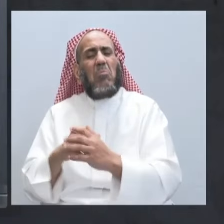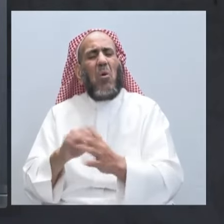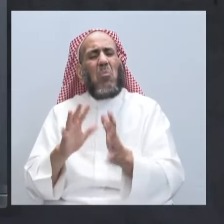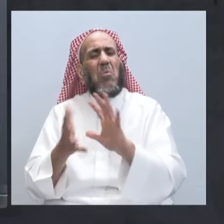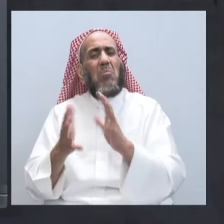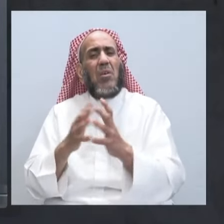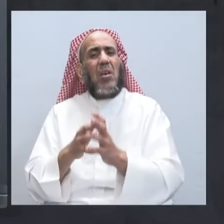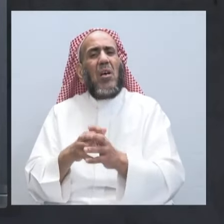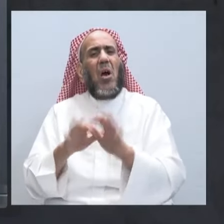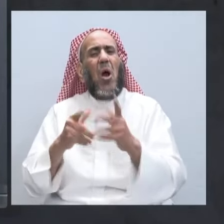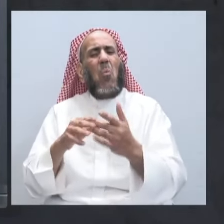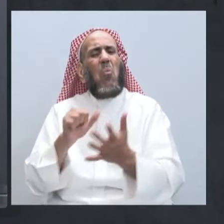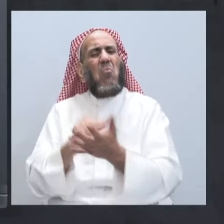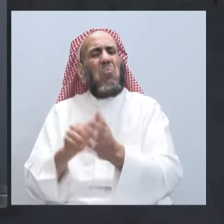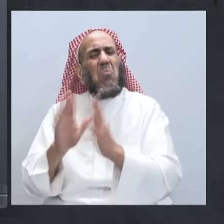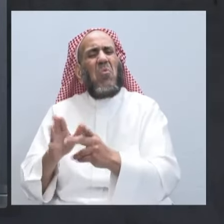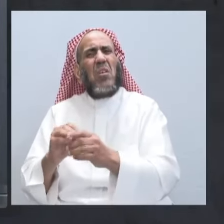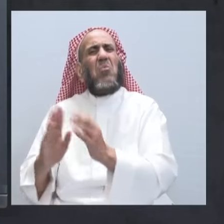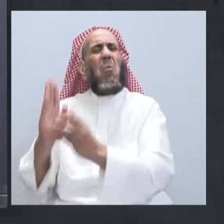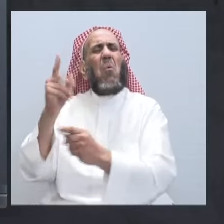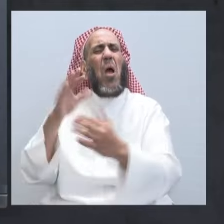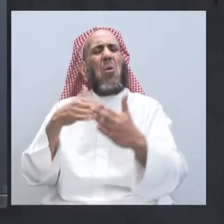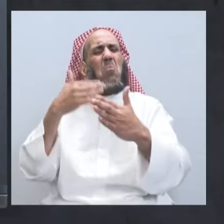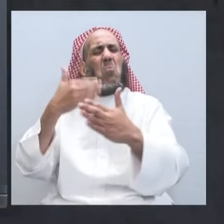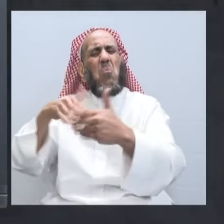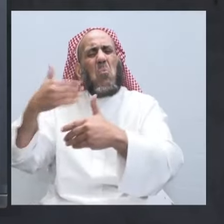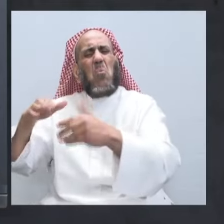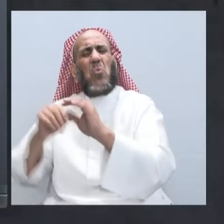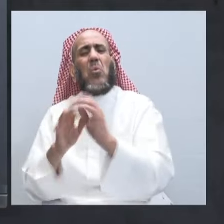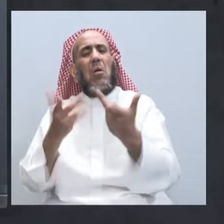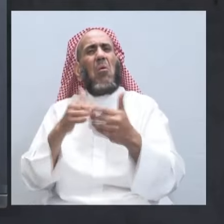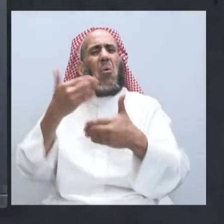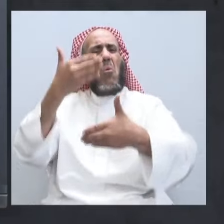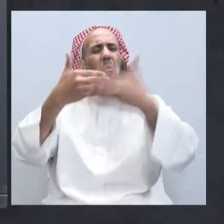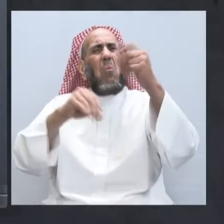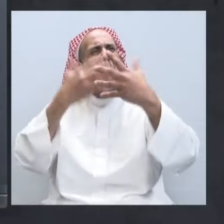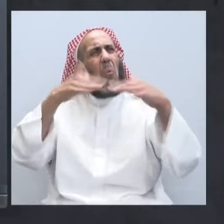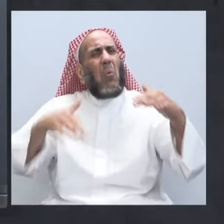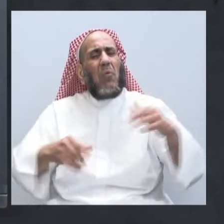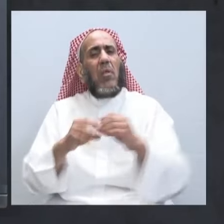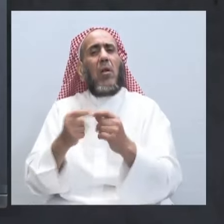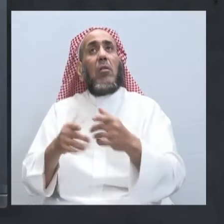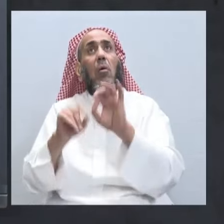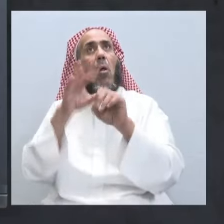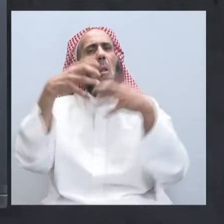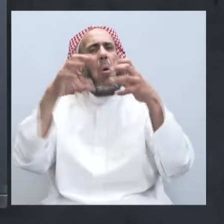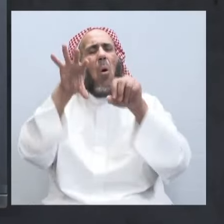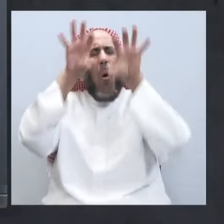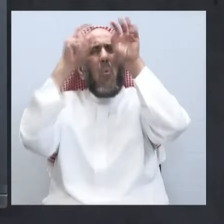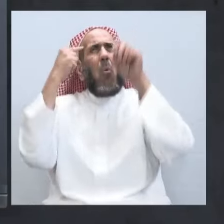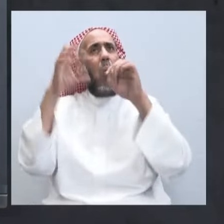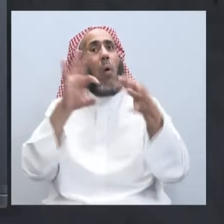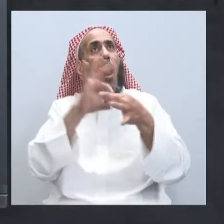ربما ساريه في الدار فيها بعض الكسور فاذا اتت البومه لانه ربط ذهنيا